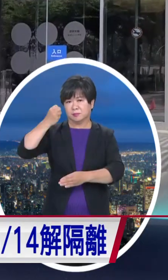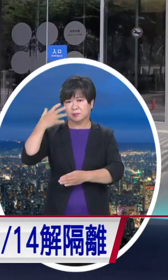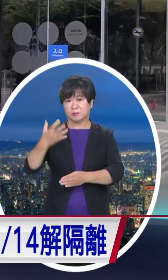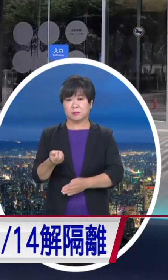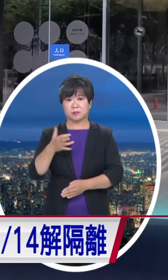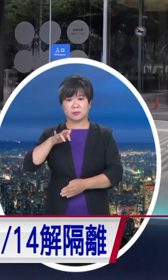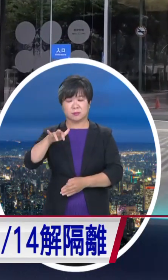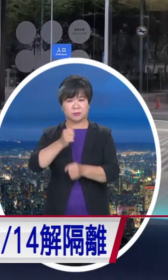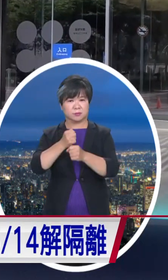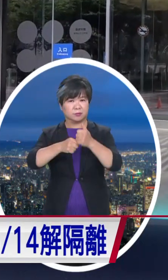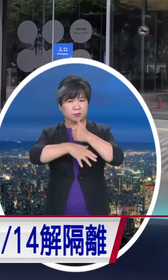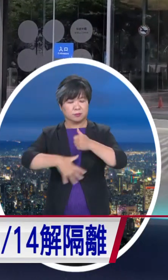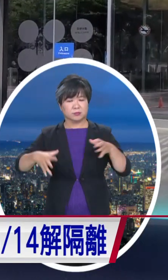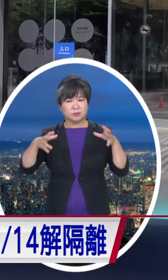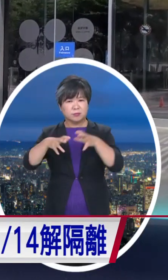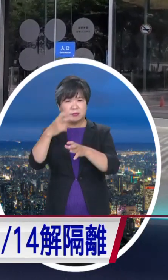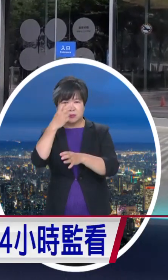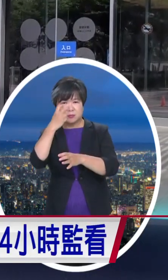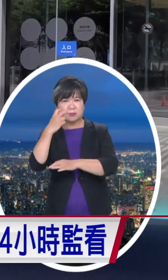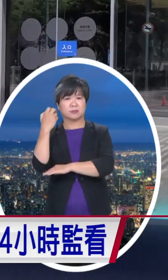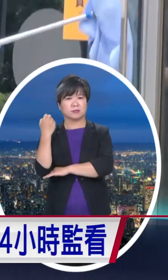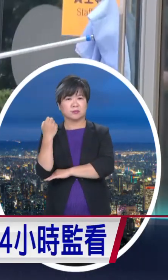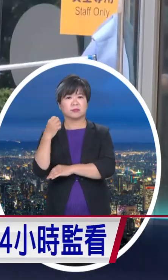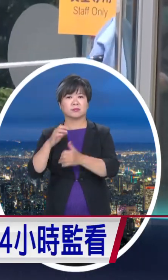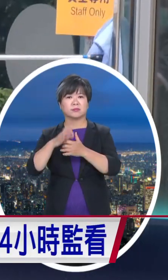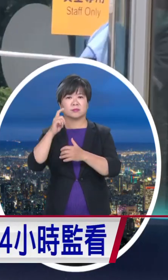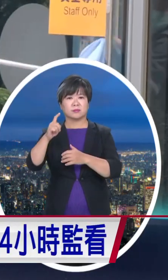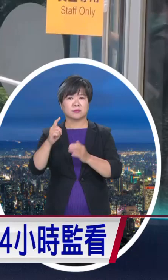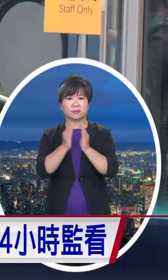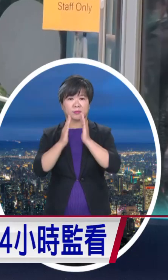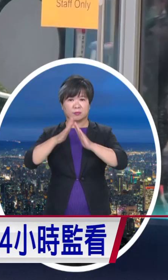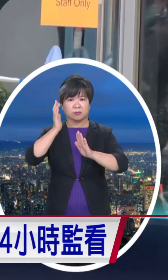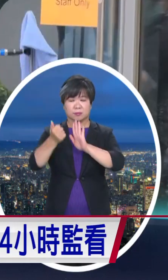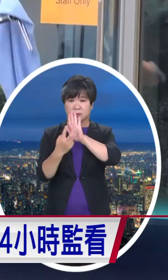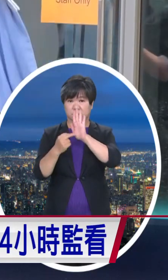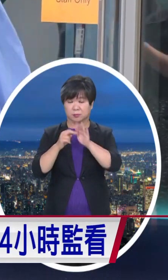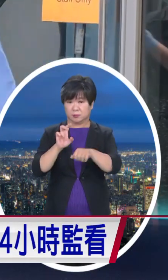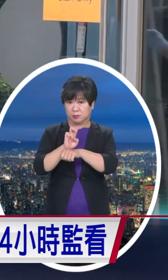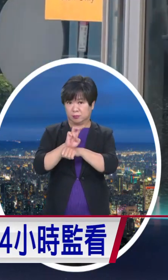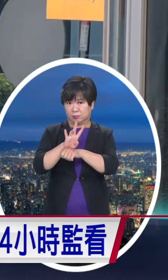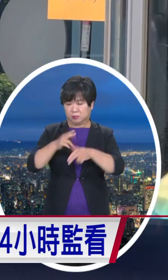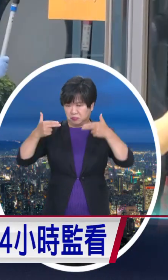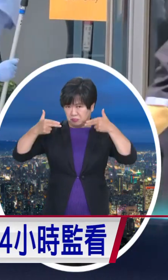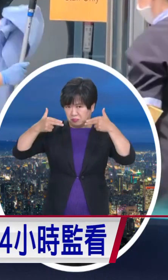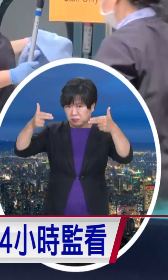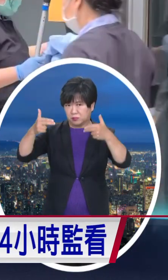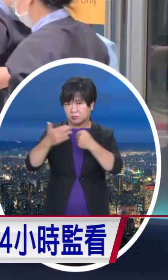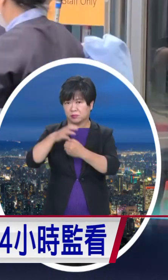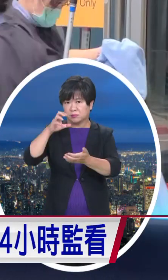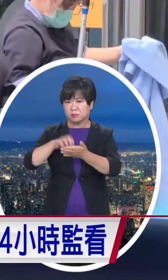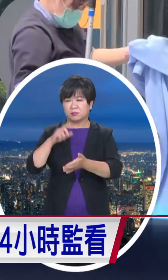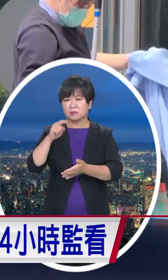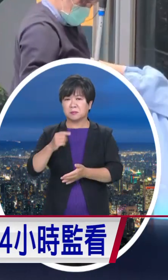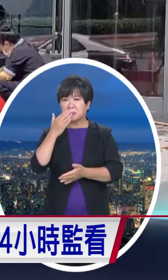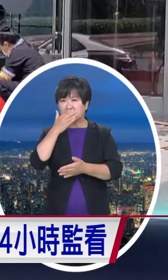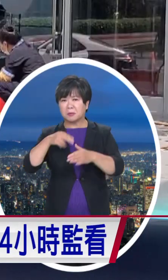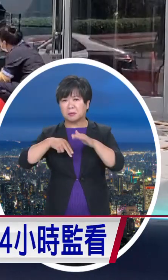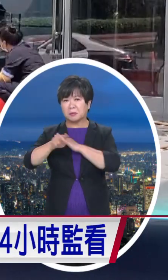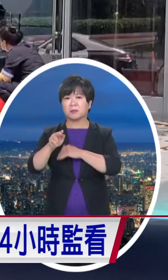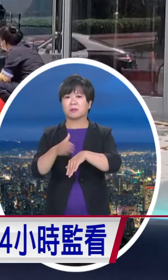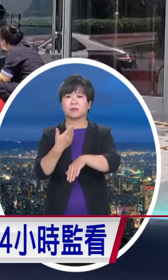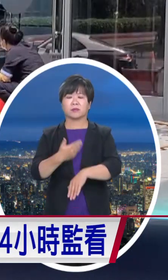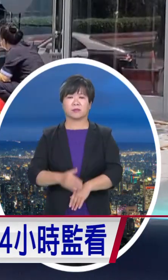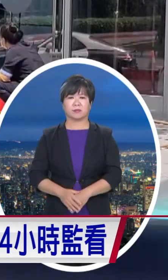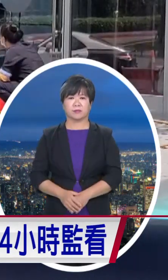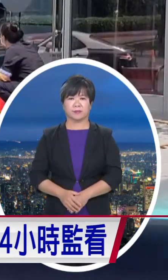航机组人员的检疫旅馆。桃园市长郑文灿表示，将会有24小时监视录影，确保人员不得离开